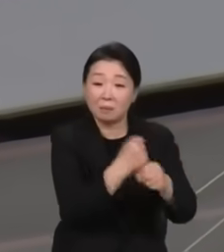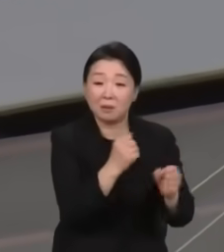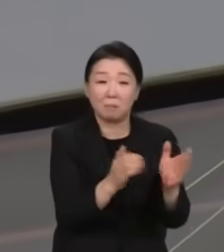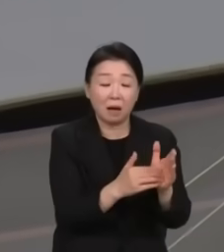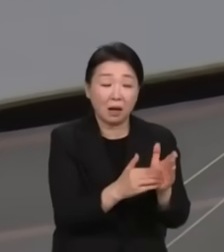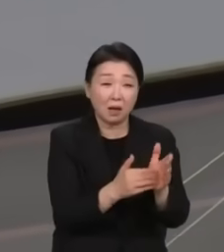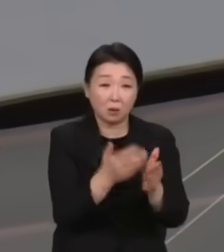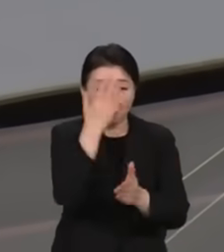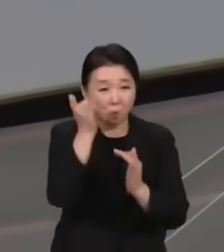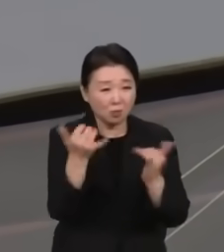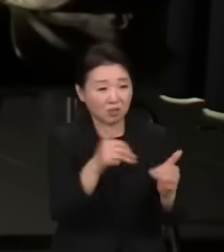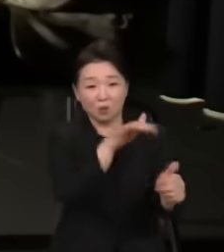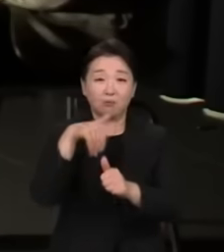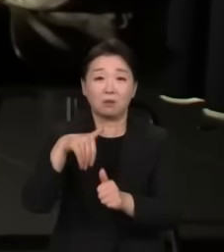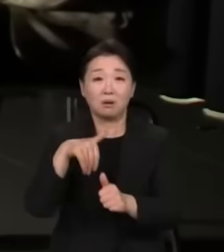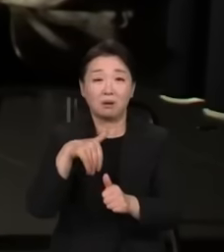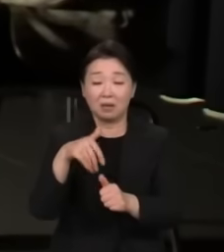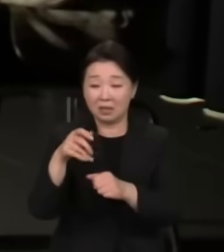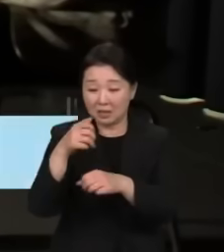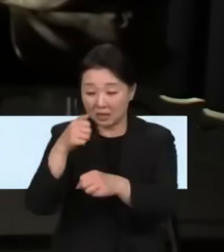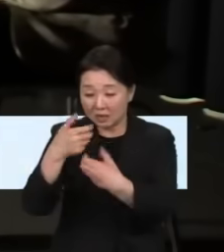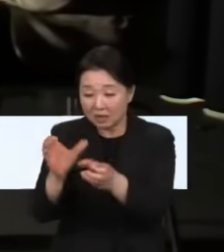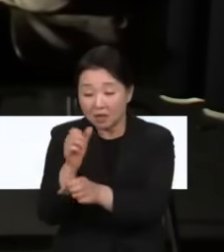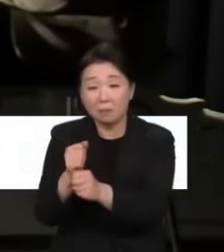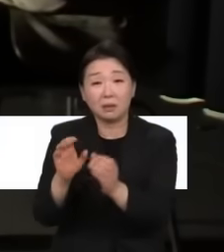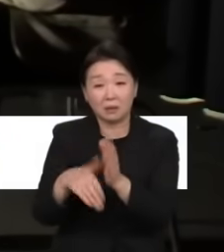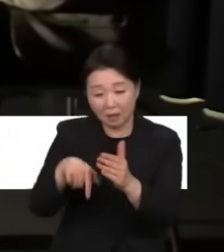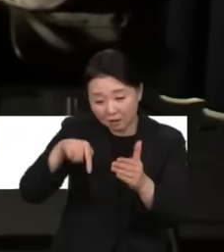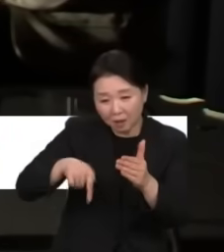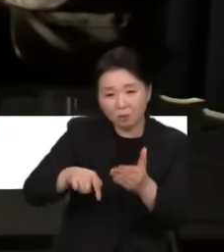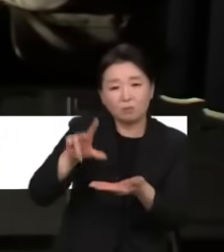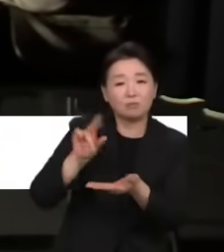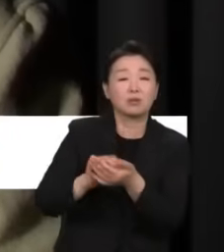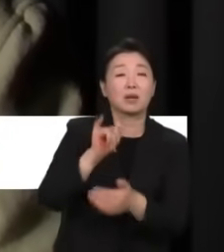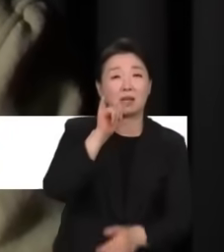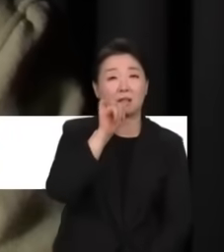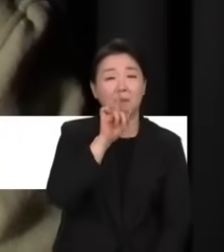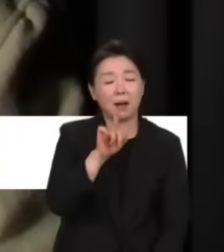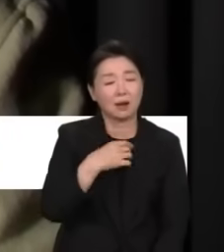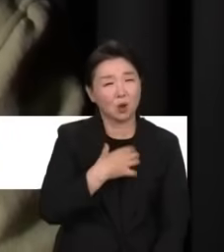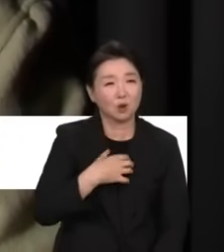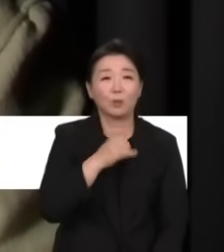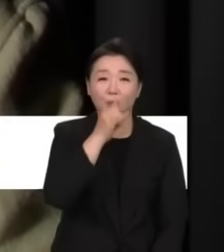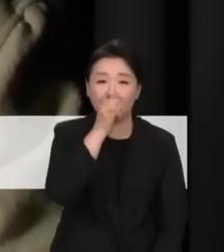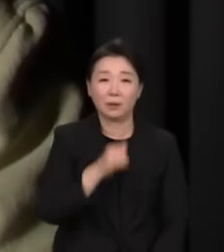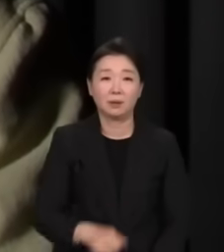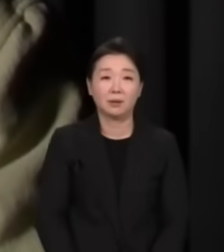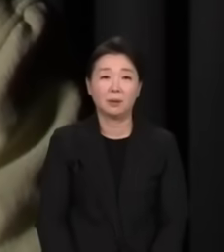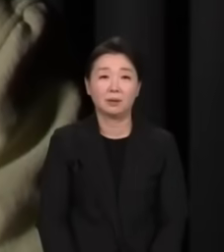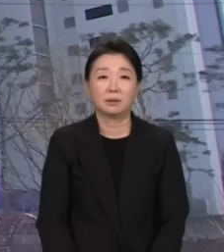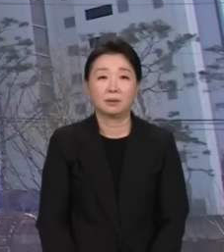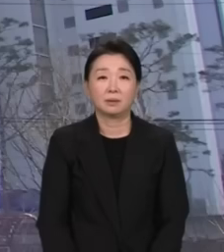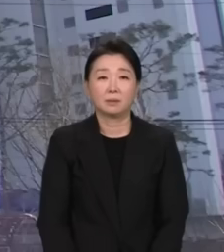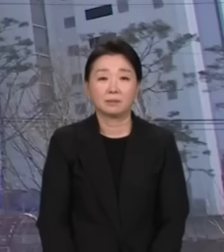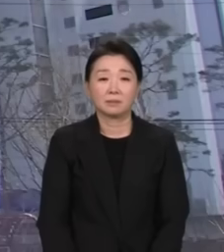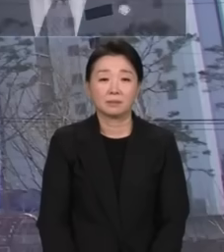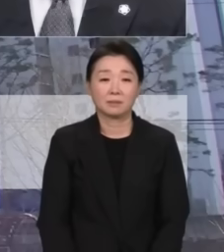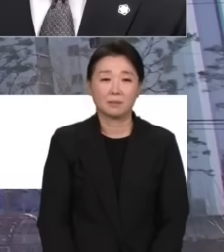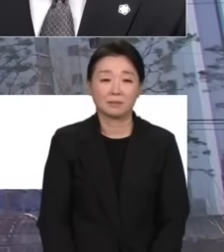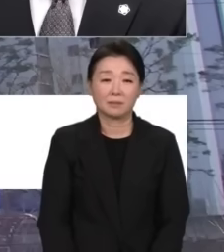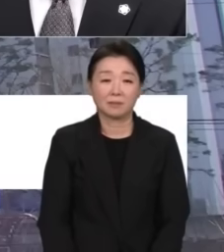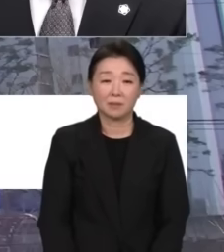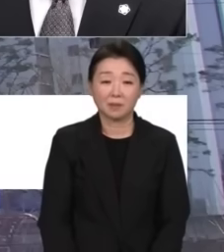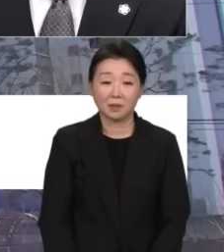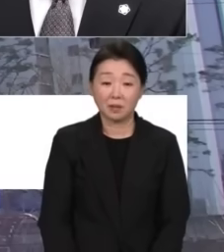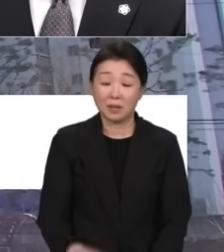주장입니다. 이 팀을 만들 때부터 내부에서도 문제가 될 수 있다는 우려가 나왔던 것으로 알려졌습니다. 천안 성정동